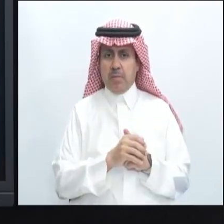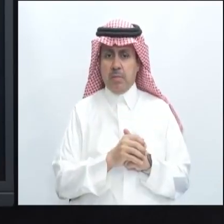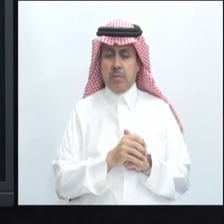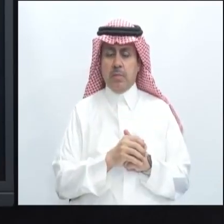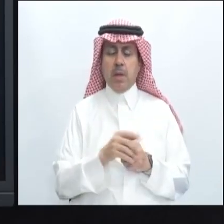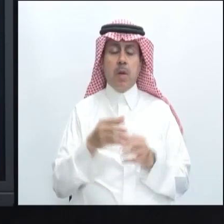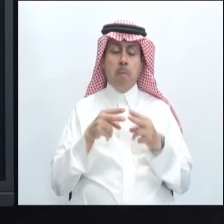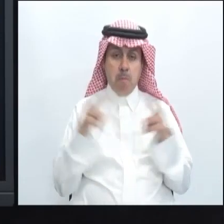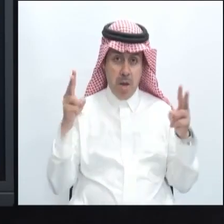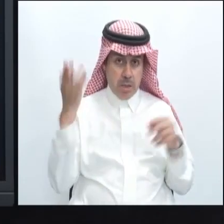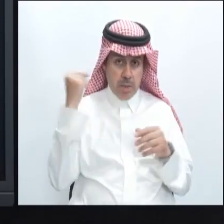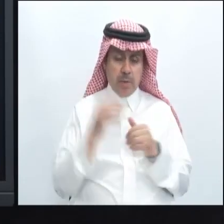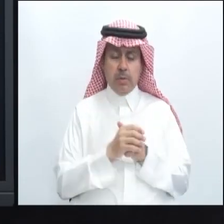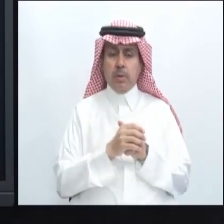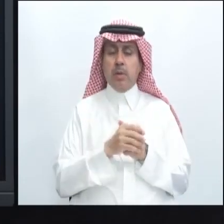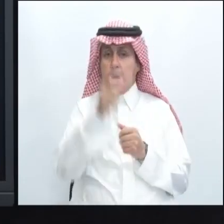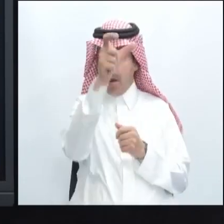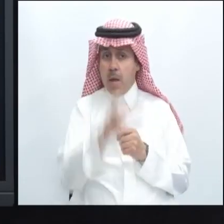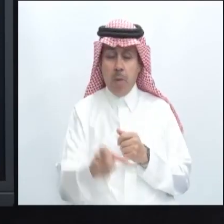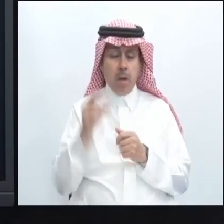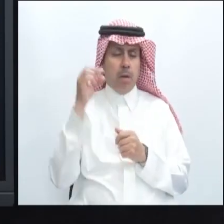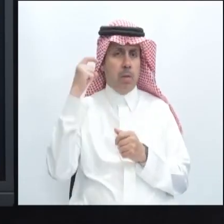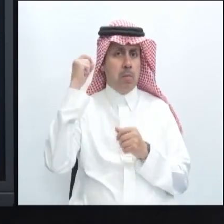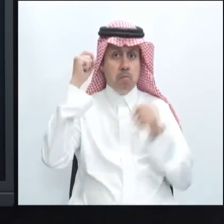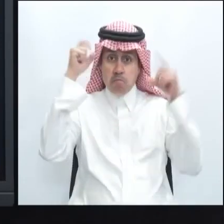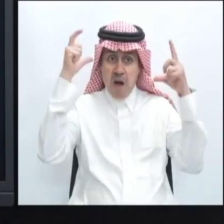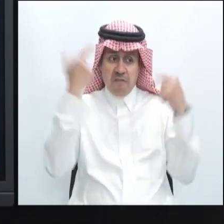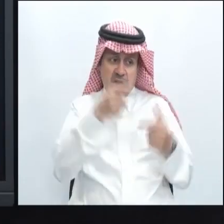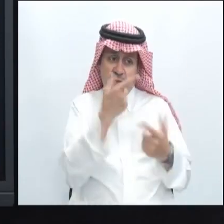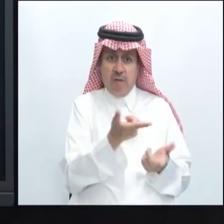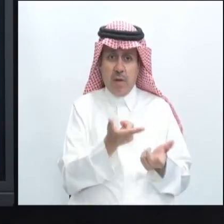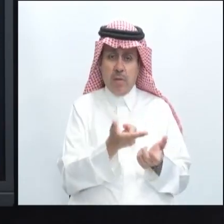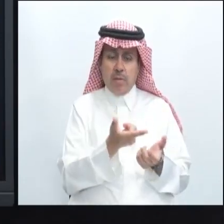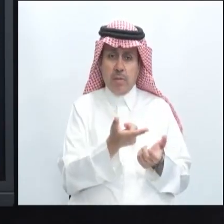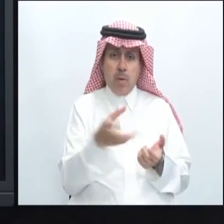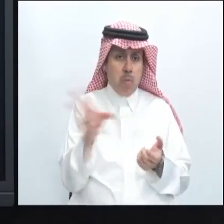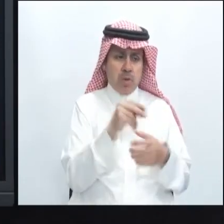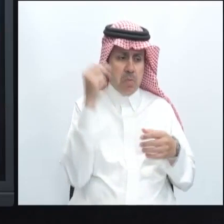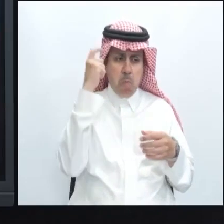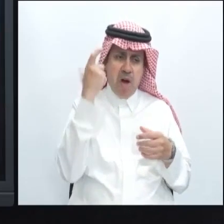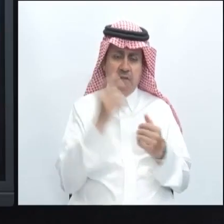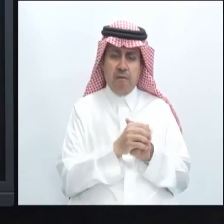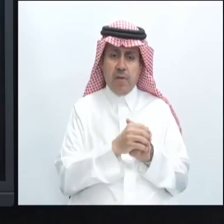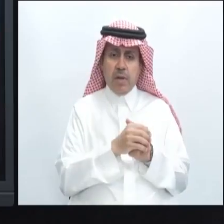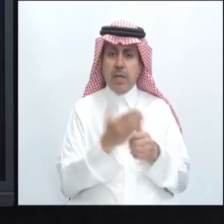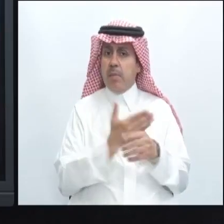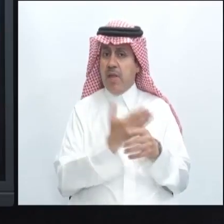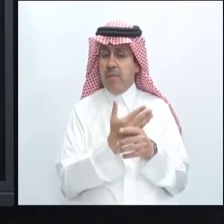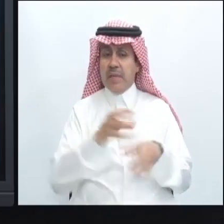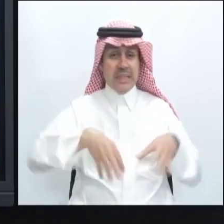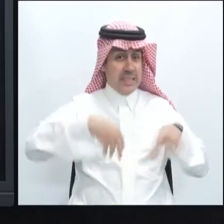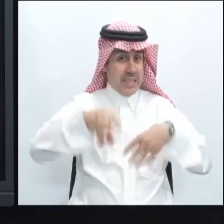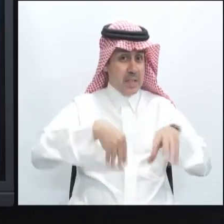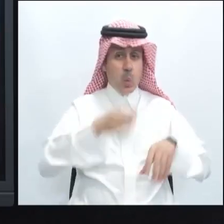كما ذكرنا سابقا العميل قد لا يعلم عن وجود هذا المنتج لماذا لان